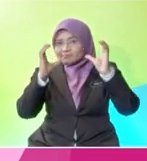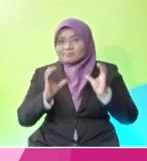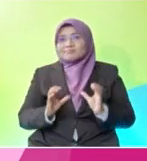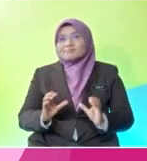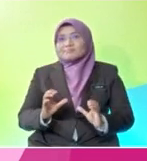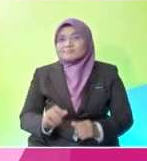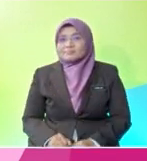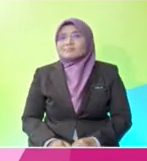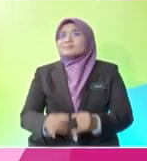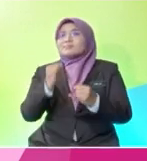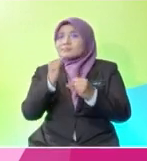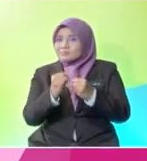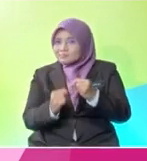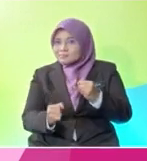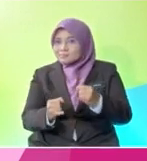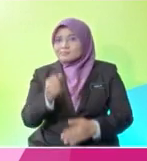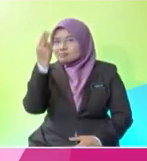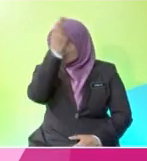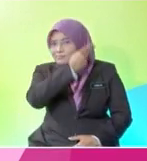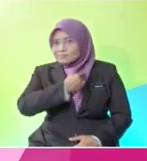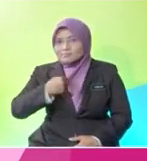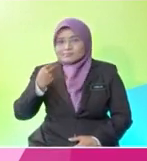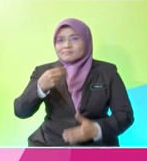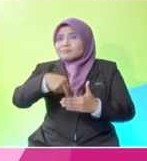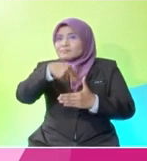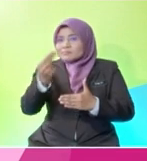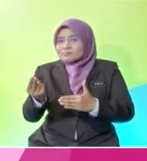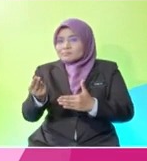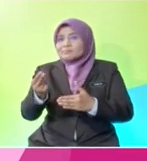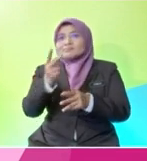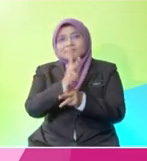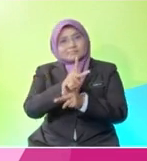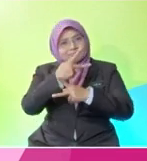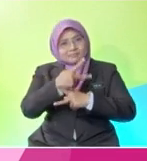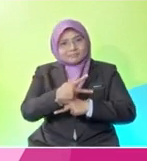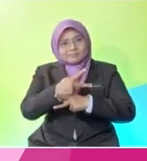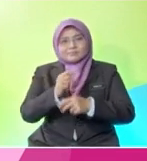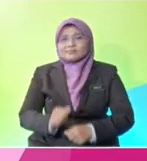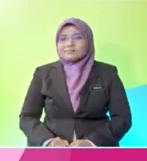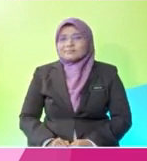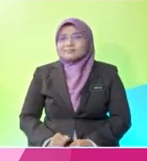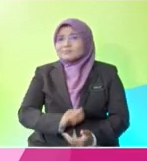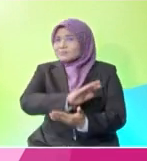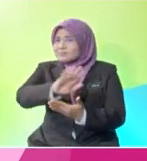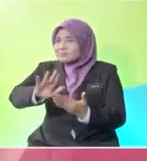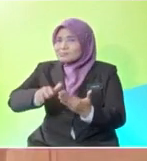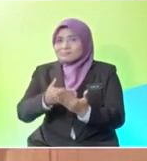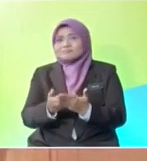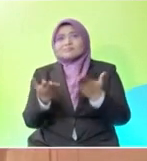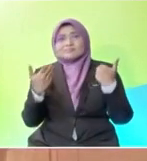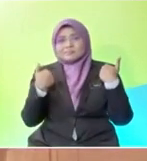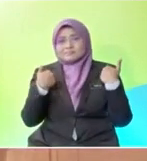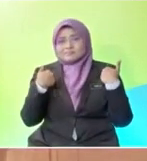Anda sekali Hanif keneh pun Hanif Daha hasilkan namun termasuk mudah nih cuma